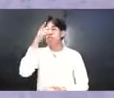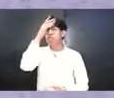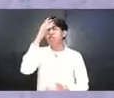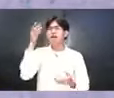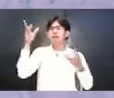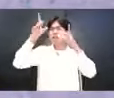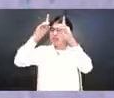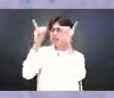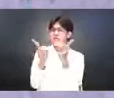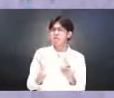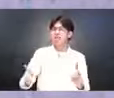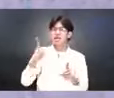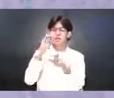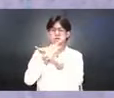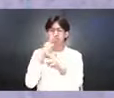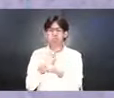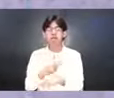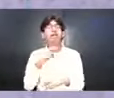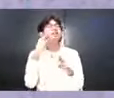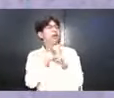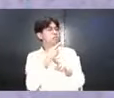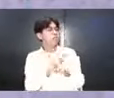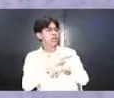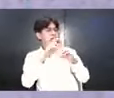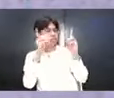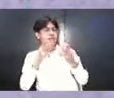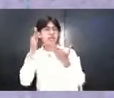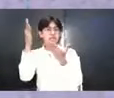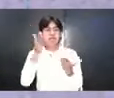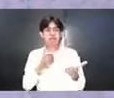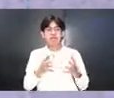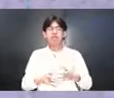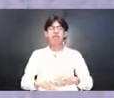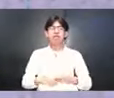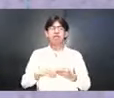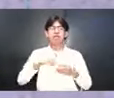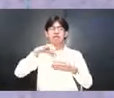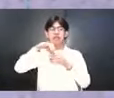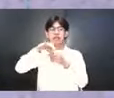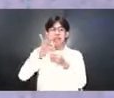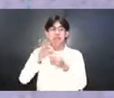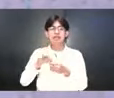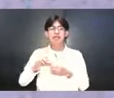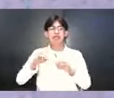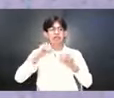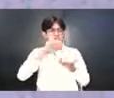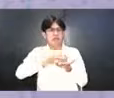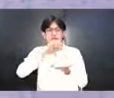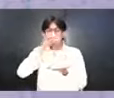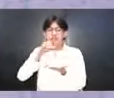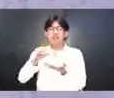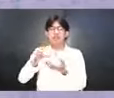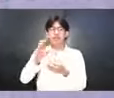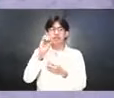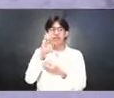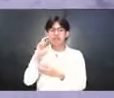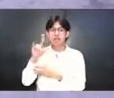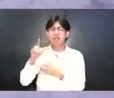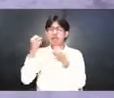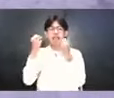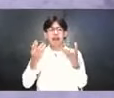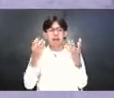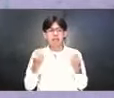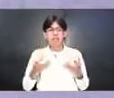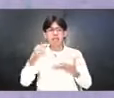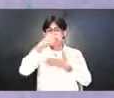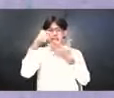regular? Regular. Bote o in can? Bote. 8 ounce o litro? Tanong ng tanong, di ba?